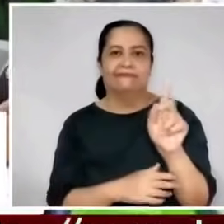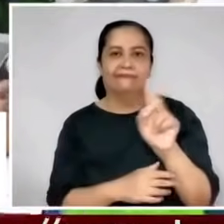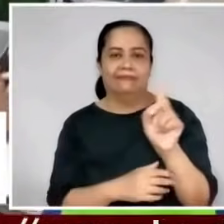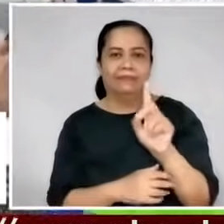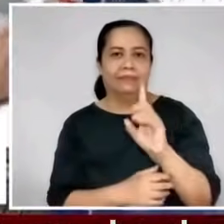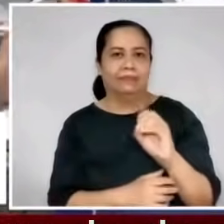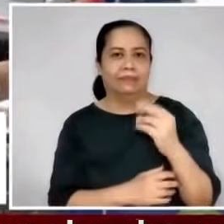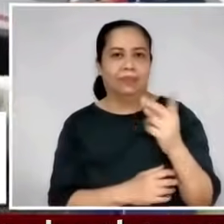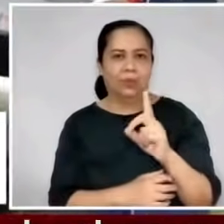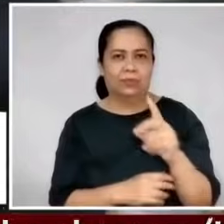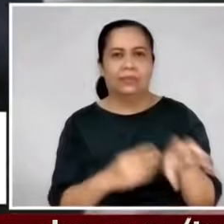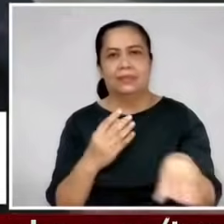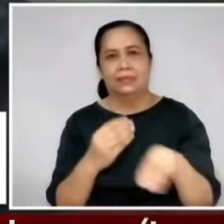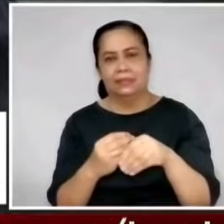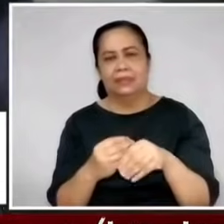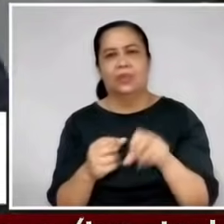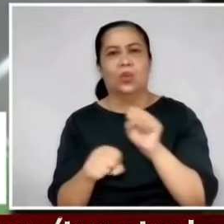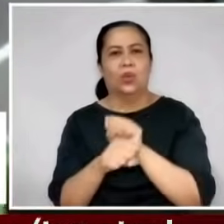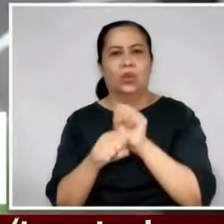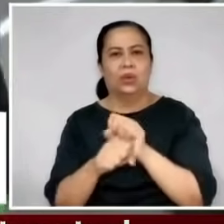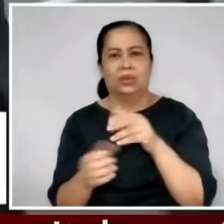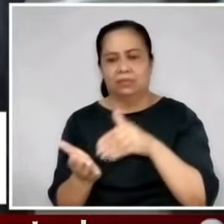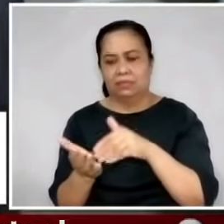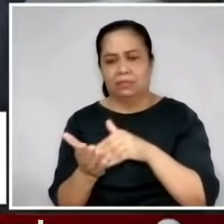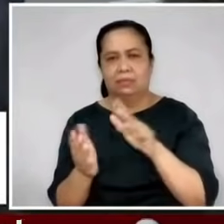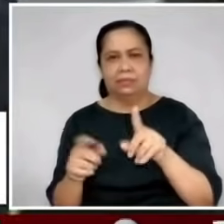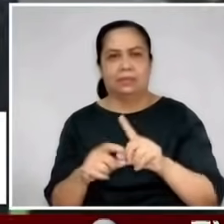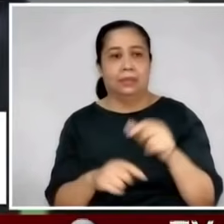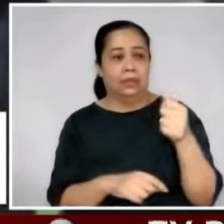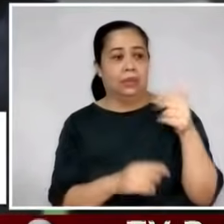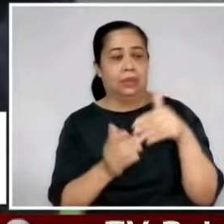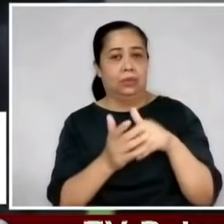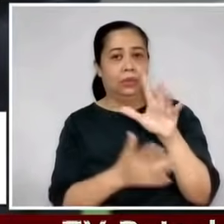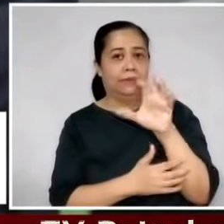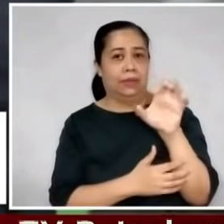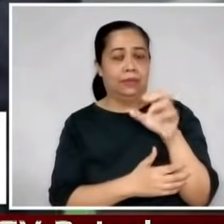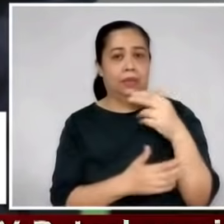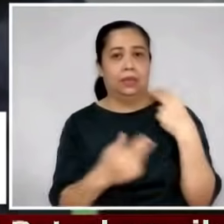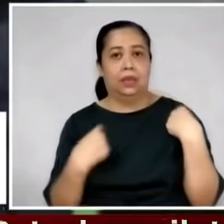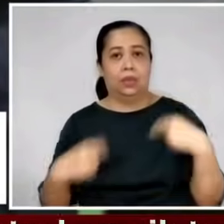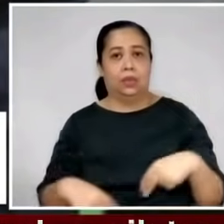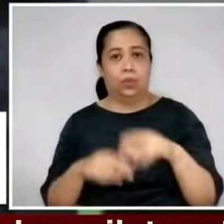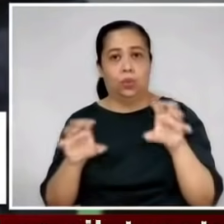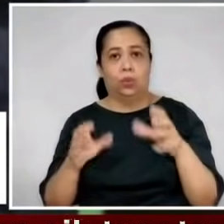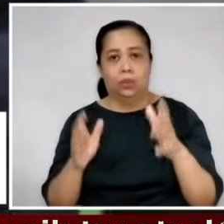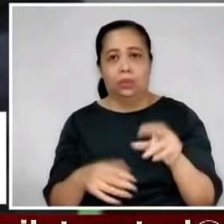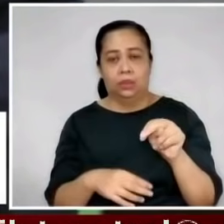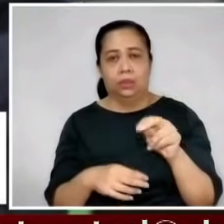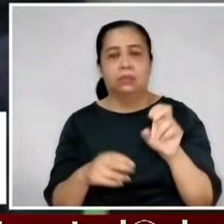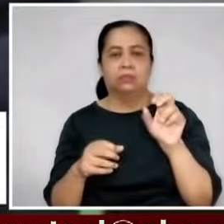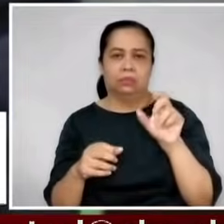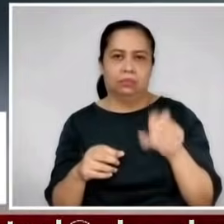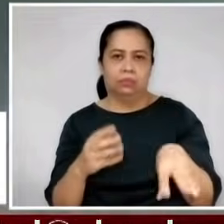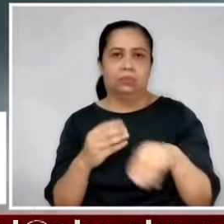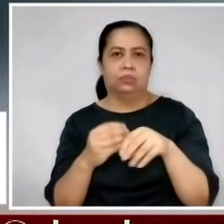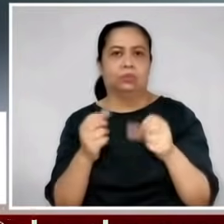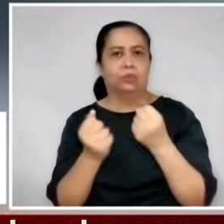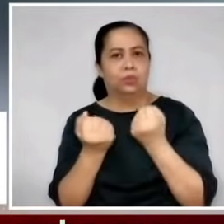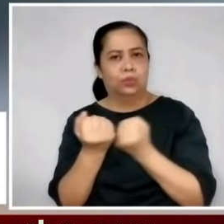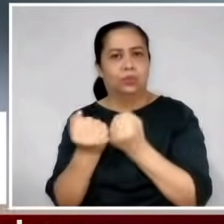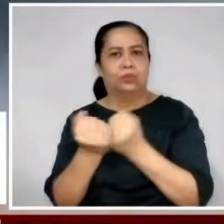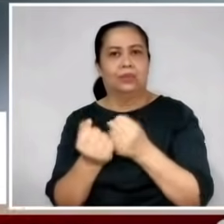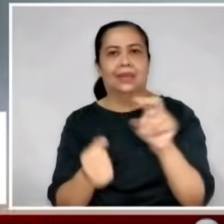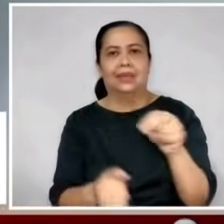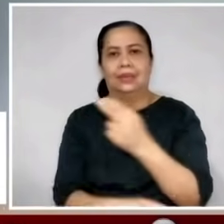ng karagdagang health workers sa mahigit 10,500 na health workers na kailangan para matugunan ang pangangailangan ng mga ospital at